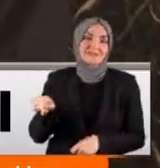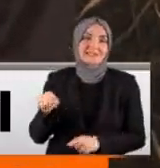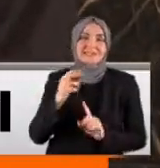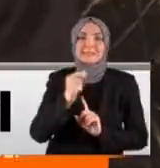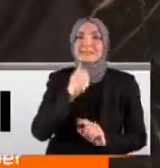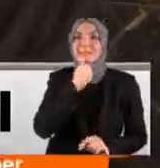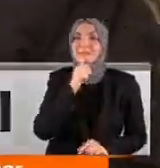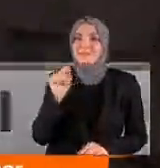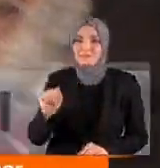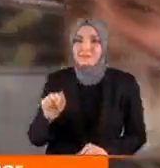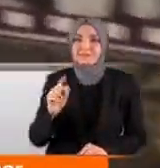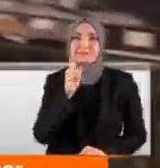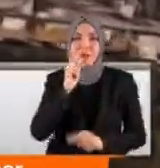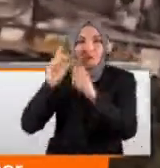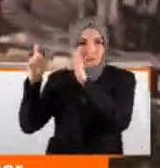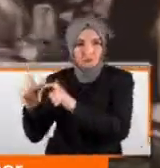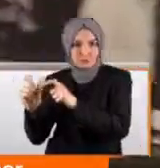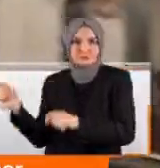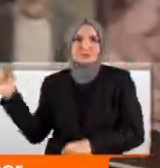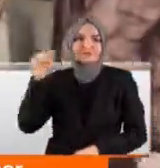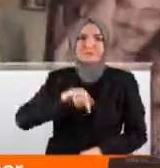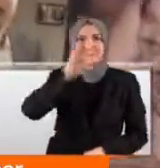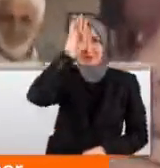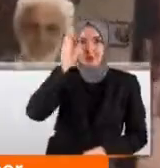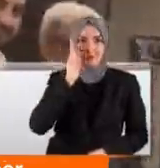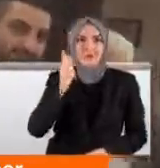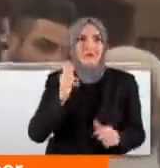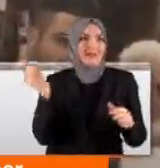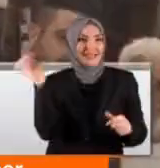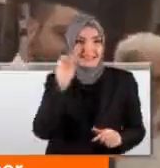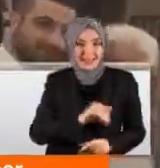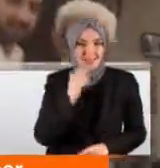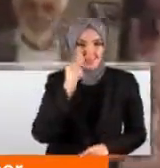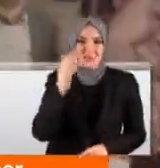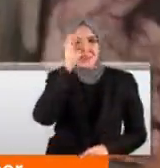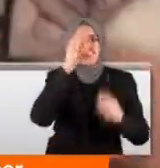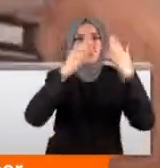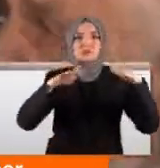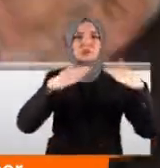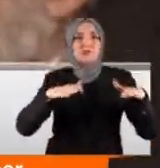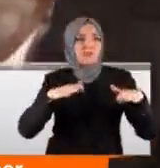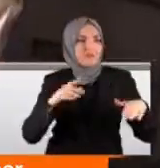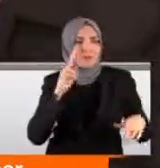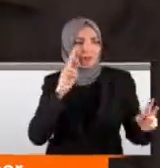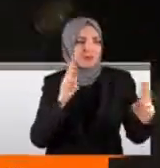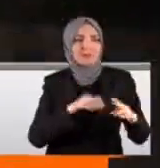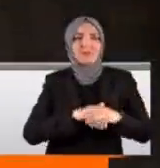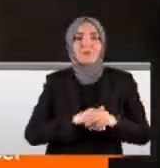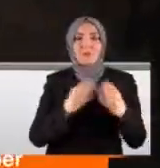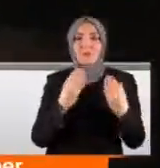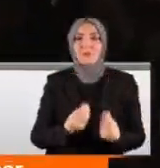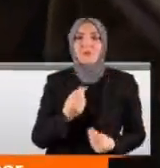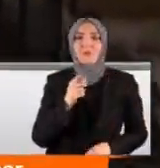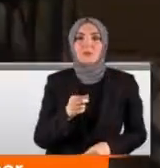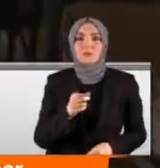Sokağı geldiğinde hayatı değişti. Çünkü Yeşilçam'la tanıştı. Herkes onu kavgacı olarak tanıyor ama o aslında bir karakter oyuncusu.